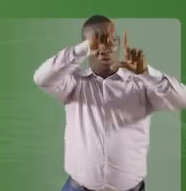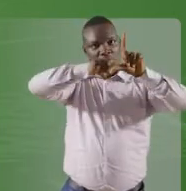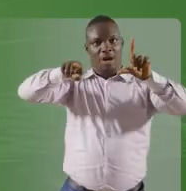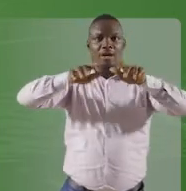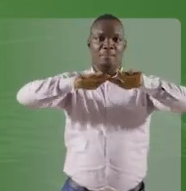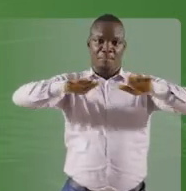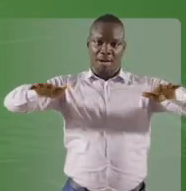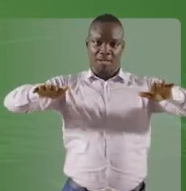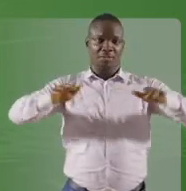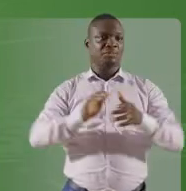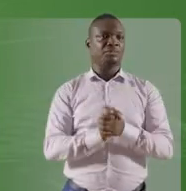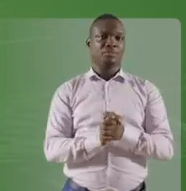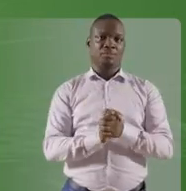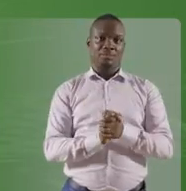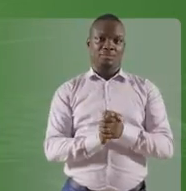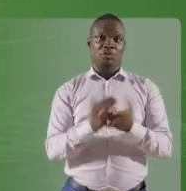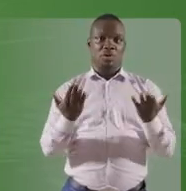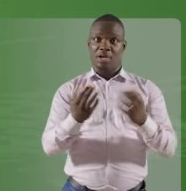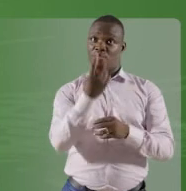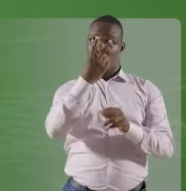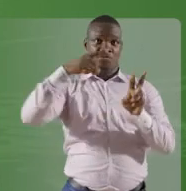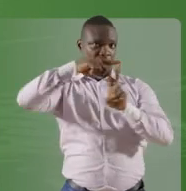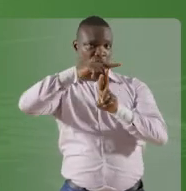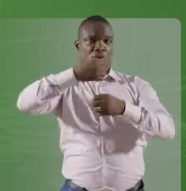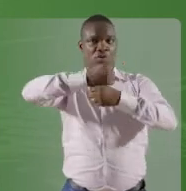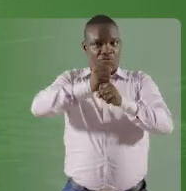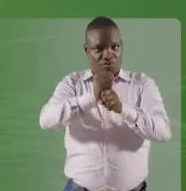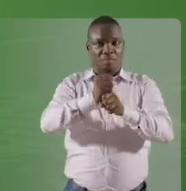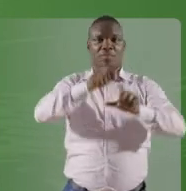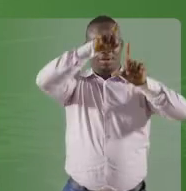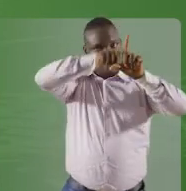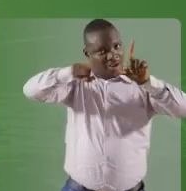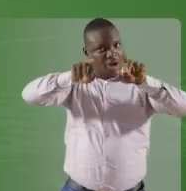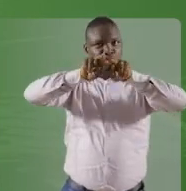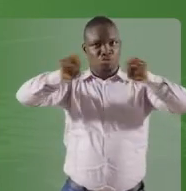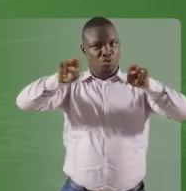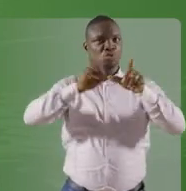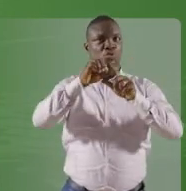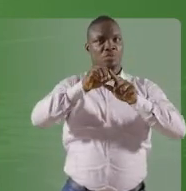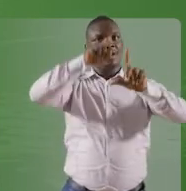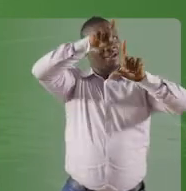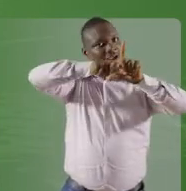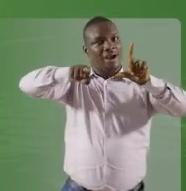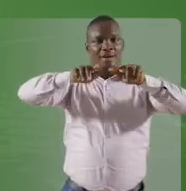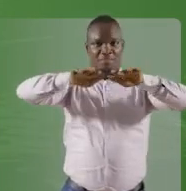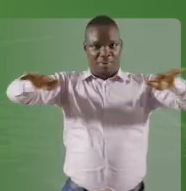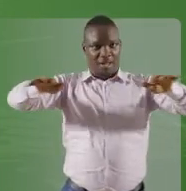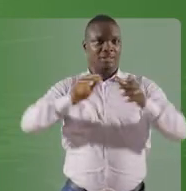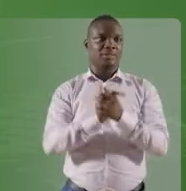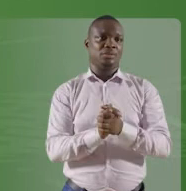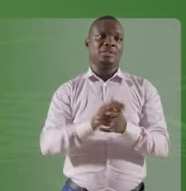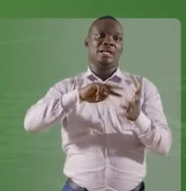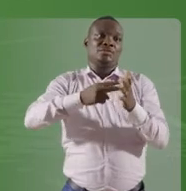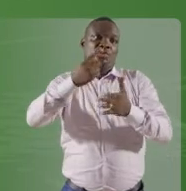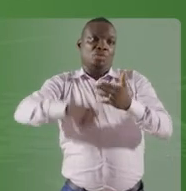AC forment l'angle nul ou l'angle plat. Et donc, on traduit cela en disant qu'une